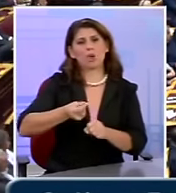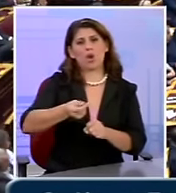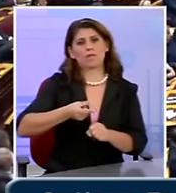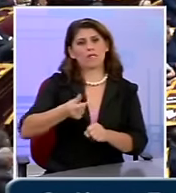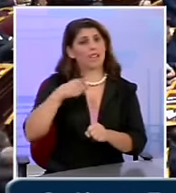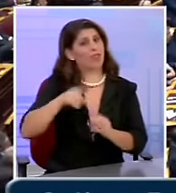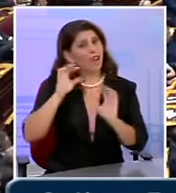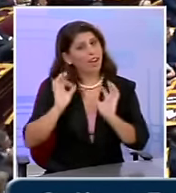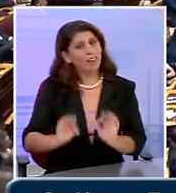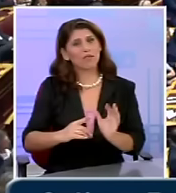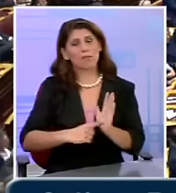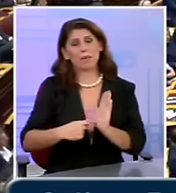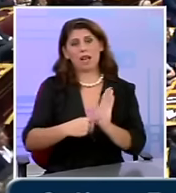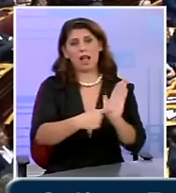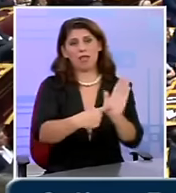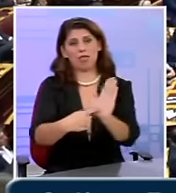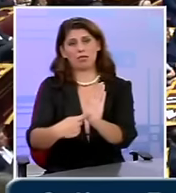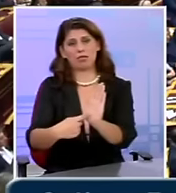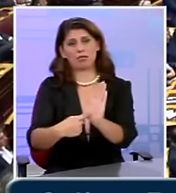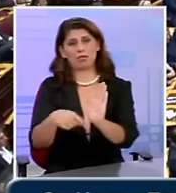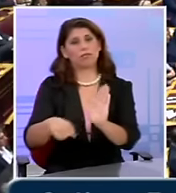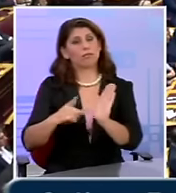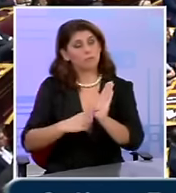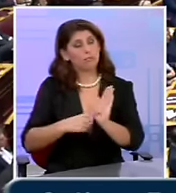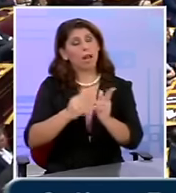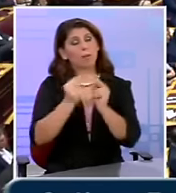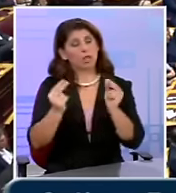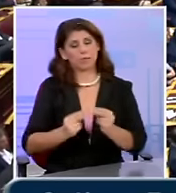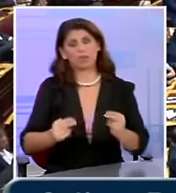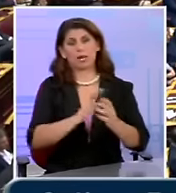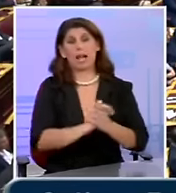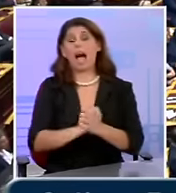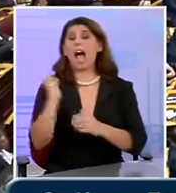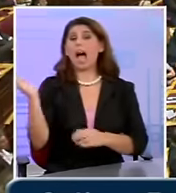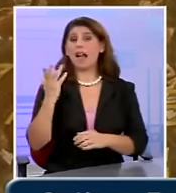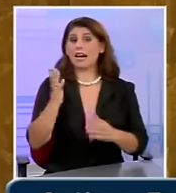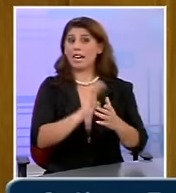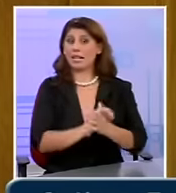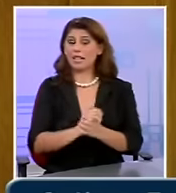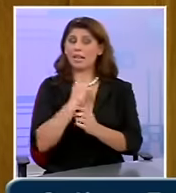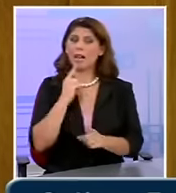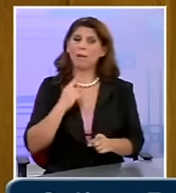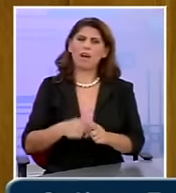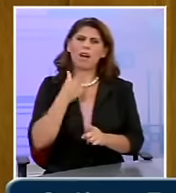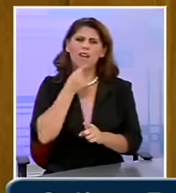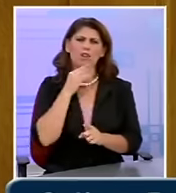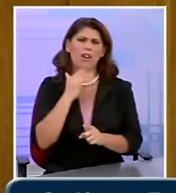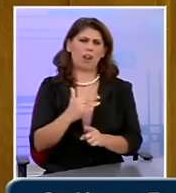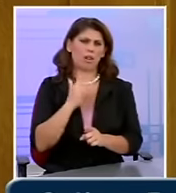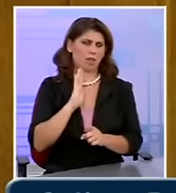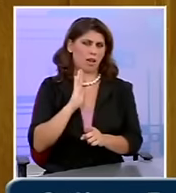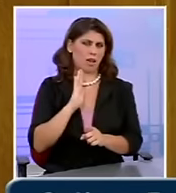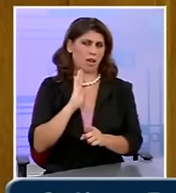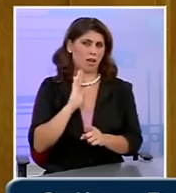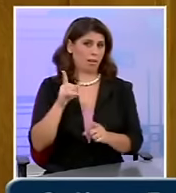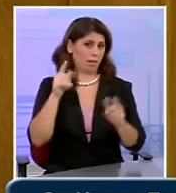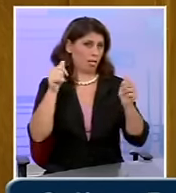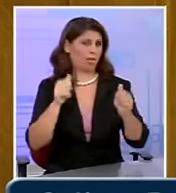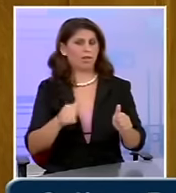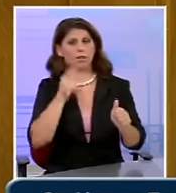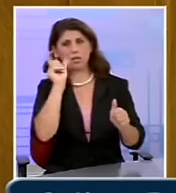πρέπει να δείξουμε, αποτελεσματικότητα και αλληλεγγύη. Γιατί αν η αλληλεγγύη είναι απλώς ευχολόγια, διακηρύξεις